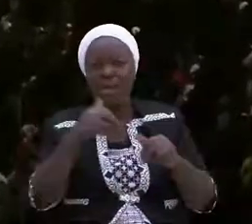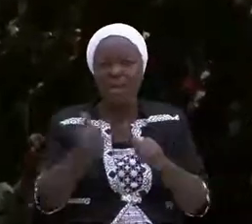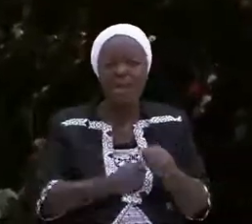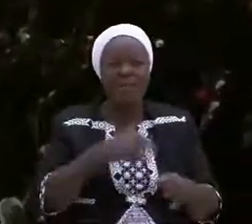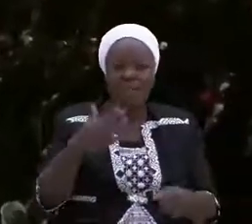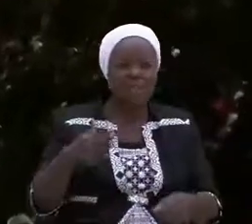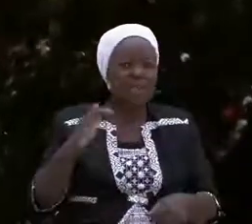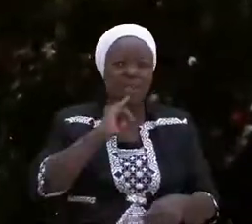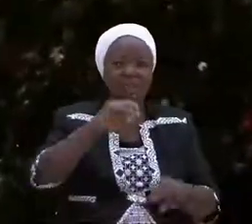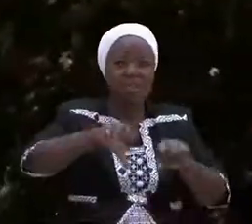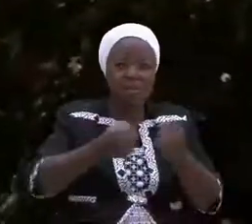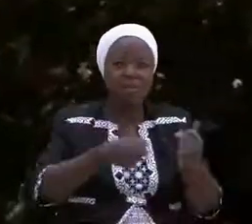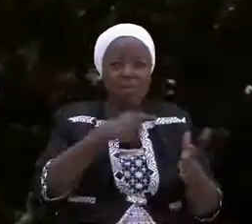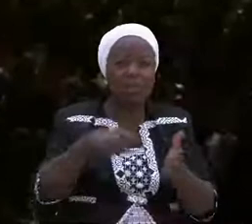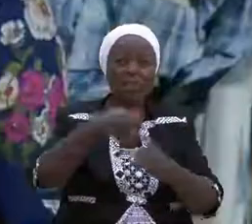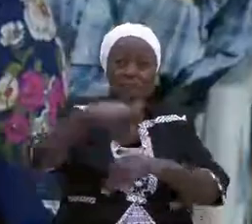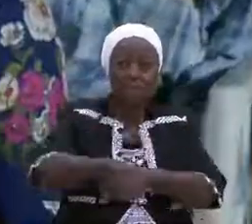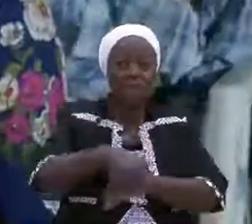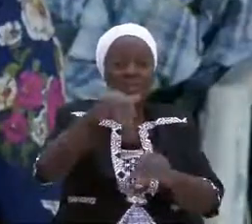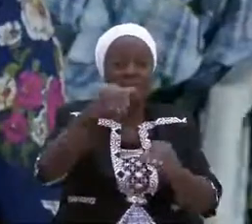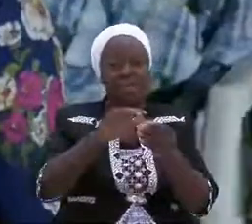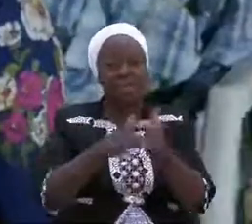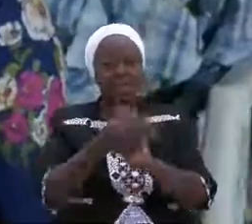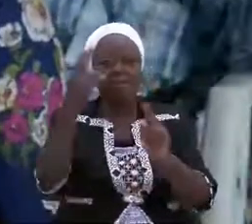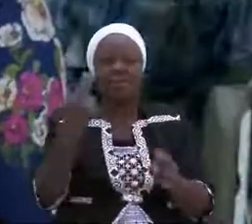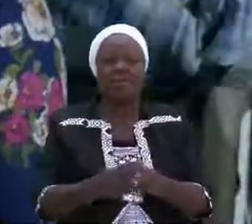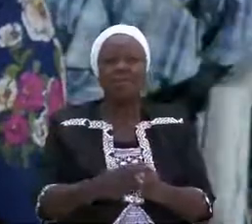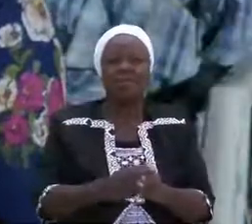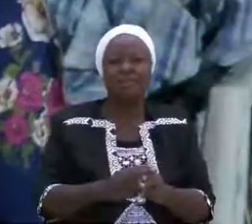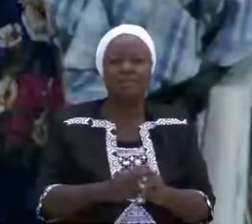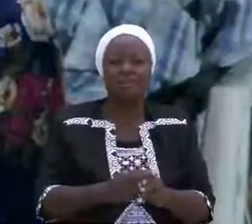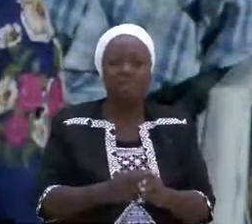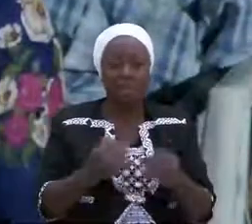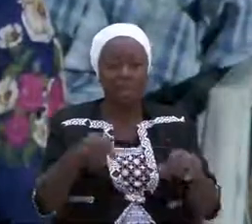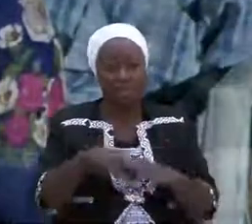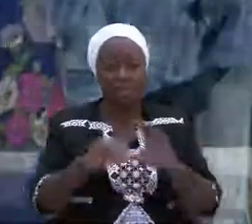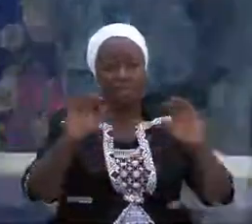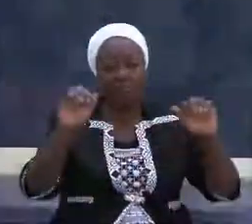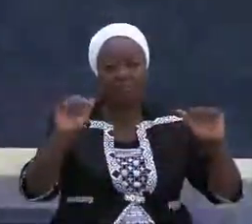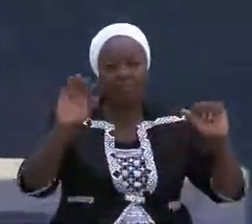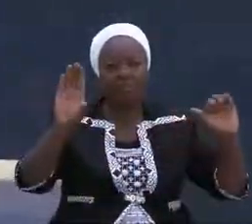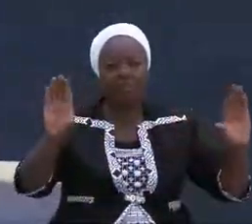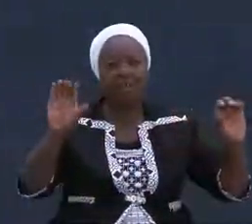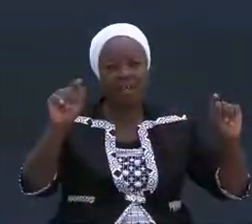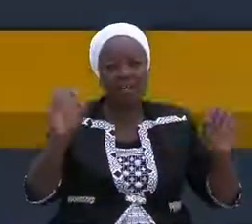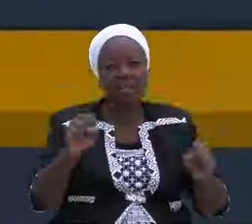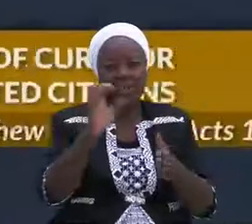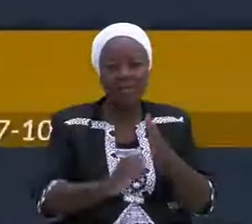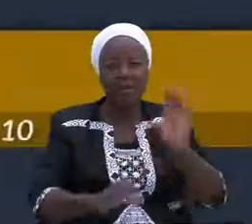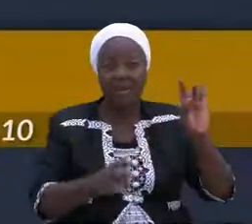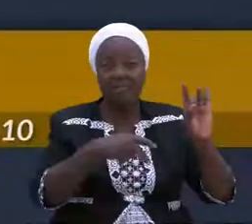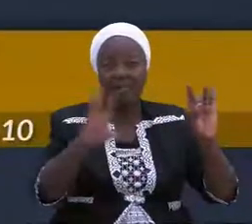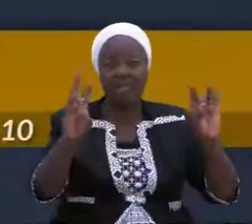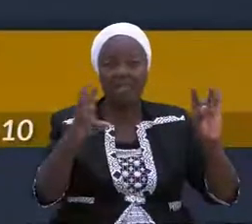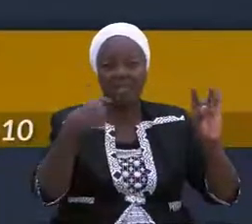est brisée ce soir au nom de Jésus. Actes chapitre 8, verset